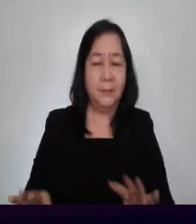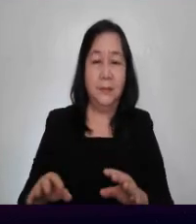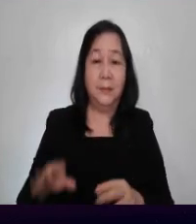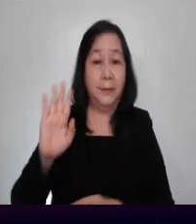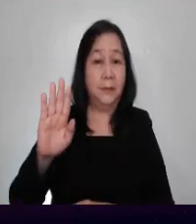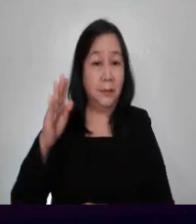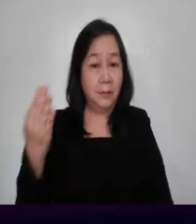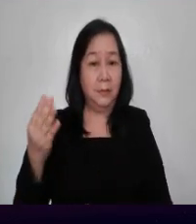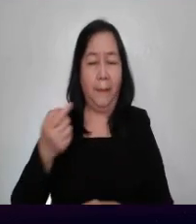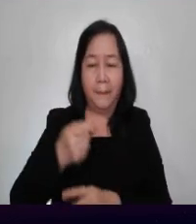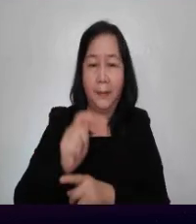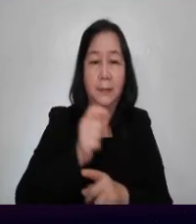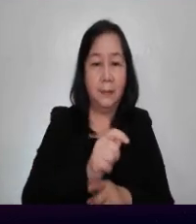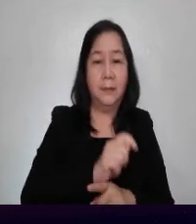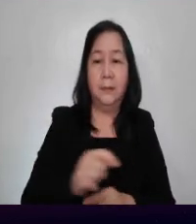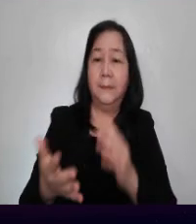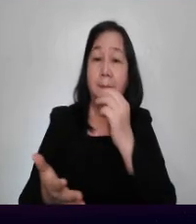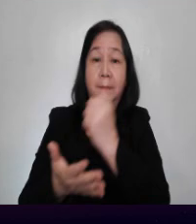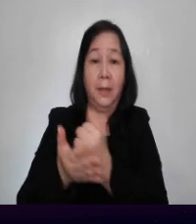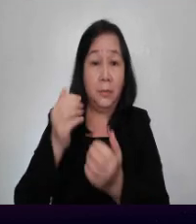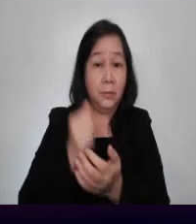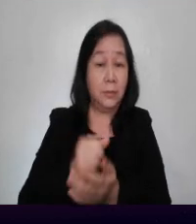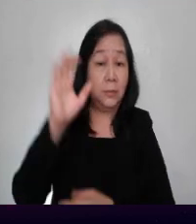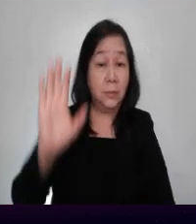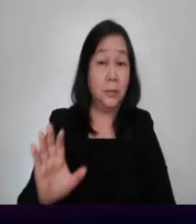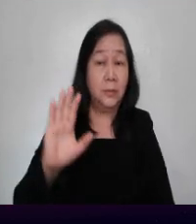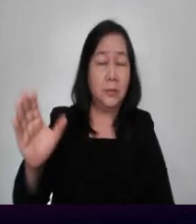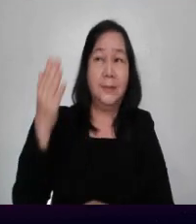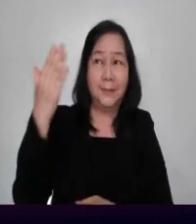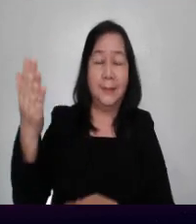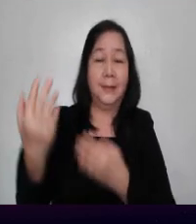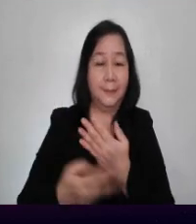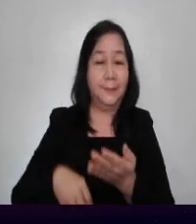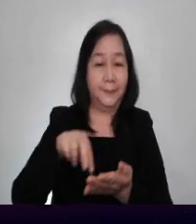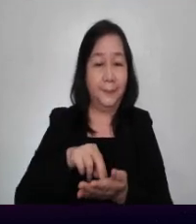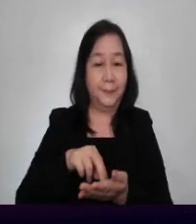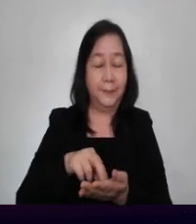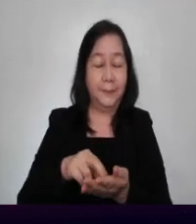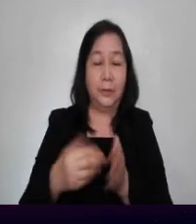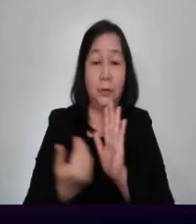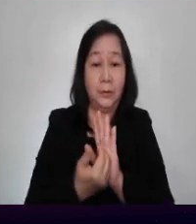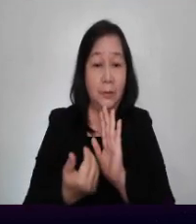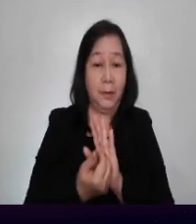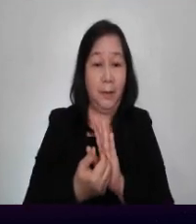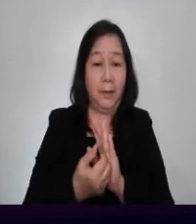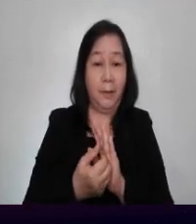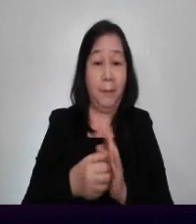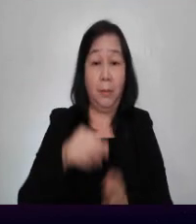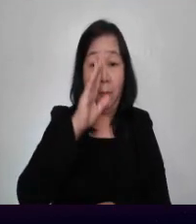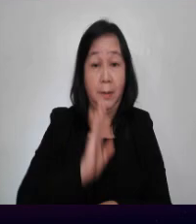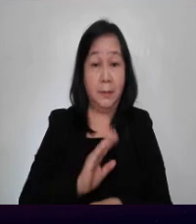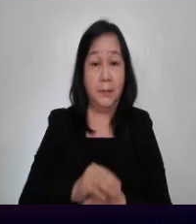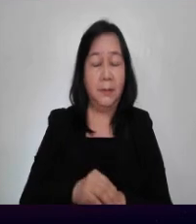siyang pagtaksilan, hamakin at ipako sa krus, siya ay muling nabuhay. Pinatunayan na ang pagwawasak